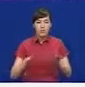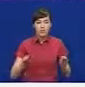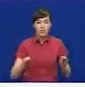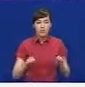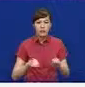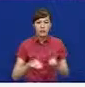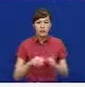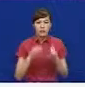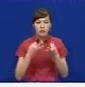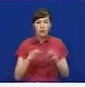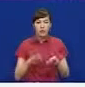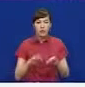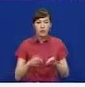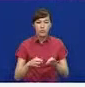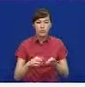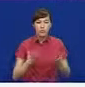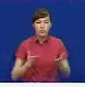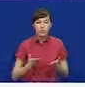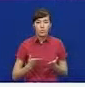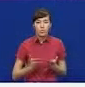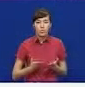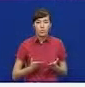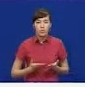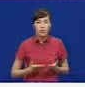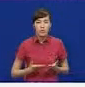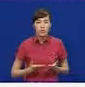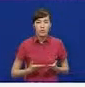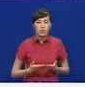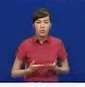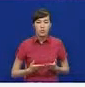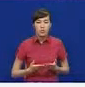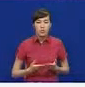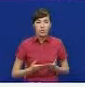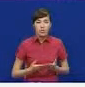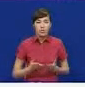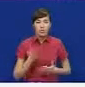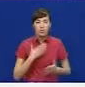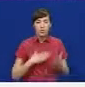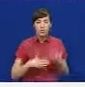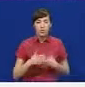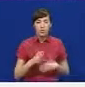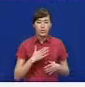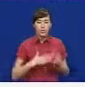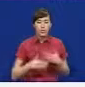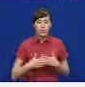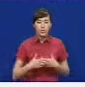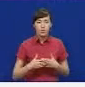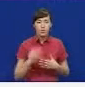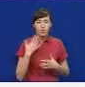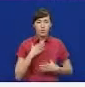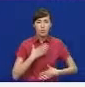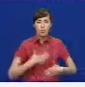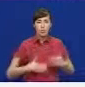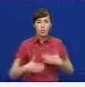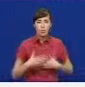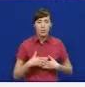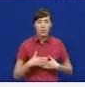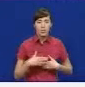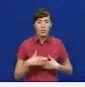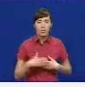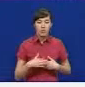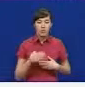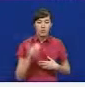бейбіт, өмір сүріп жатыр. Ол аз қуаныш па болды ма? Ол көп қуаныш қой. Е, айналайын Құдай,